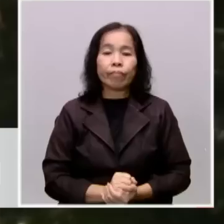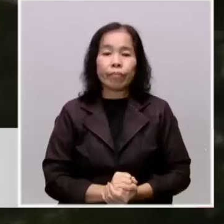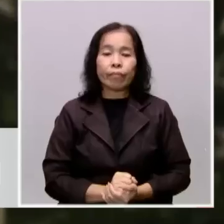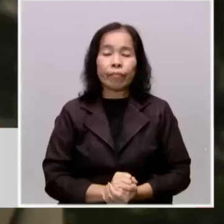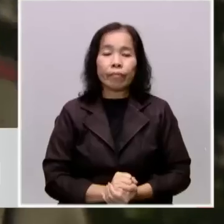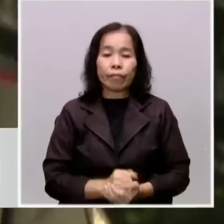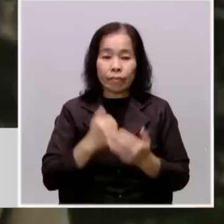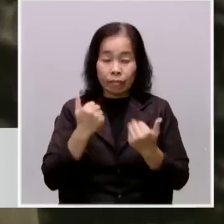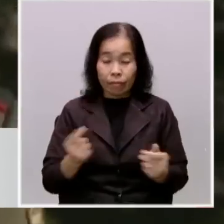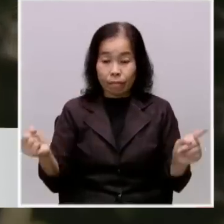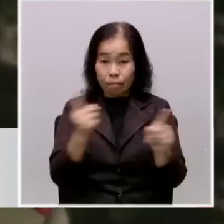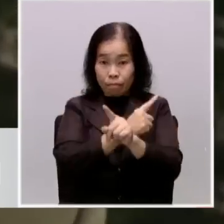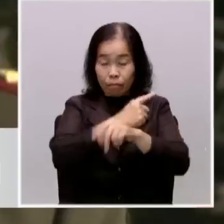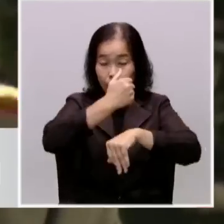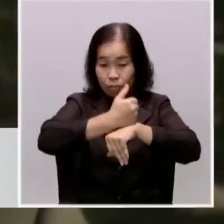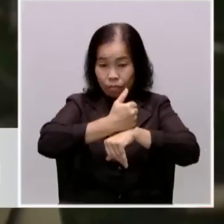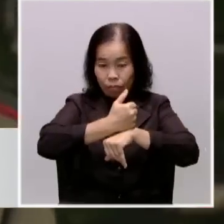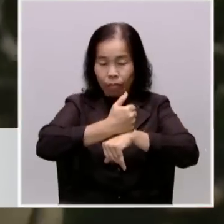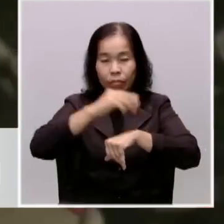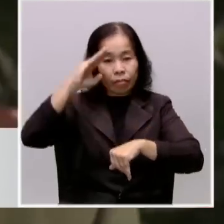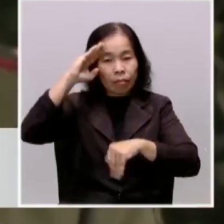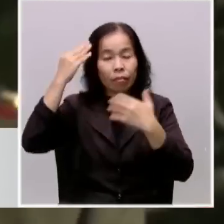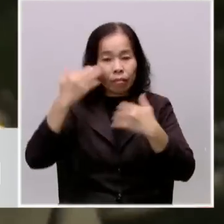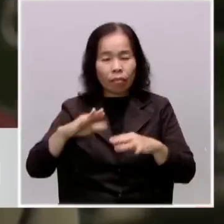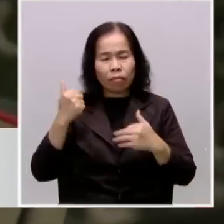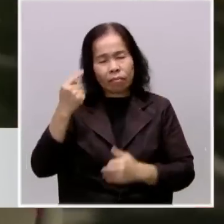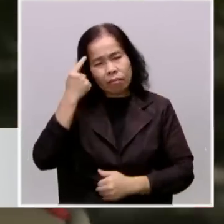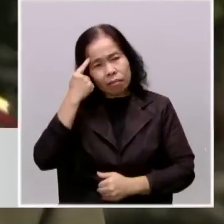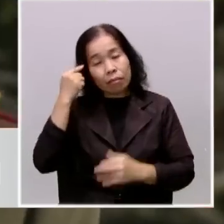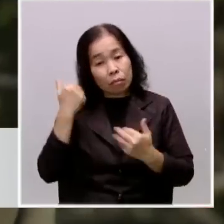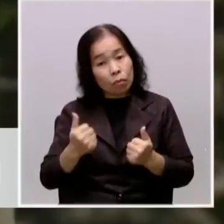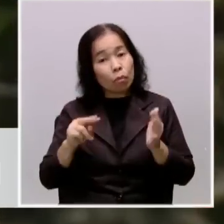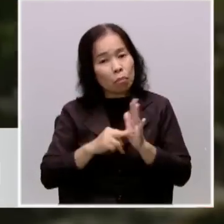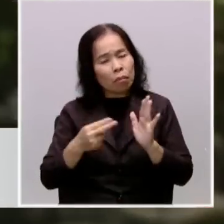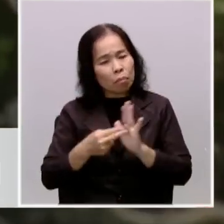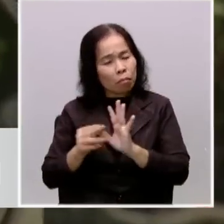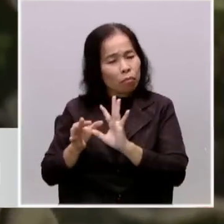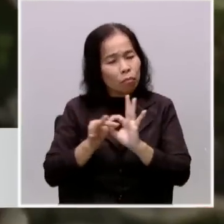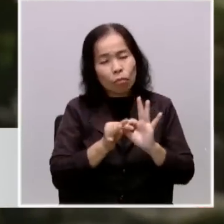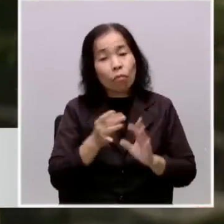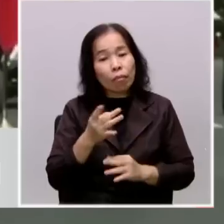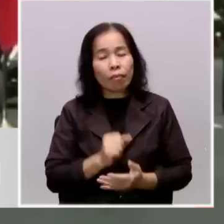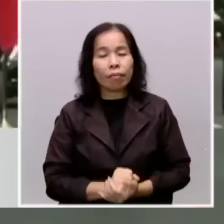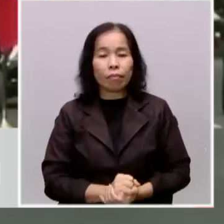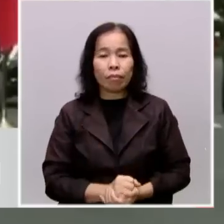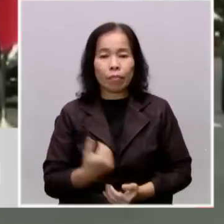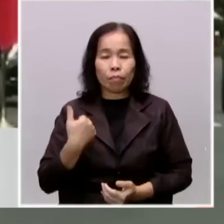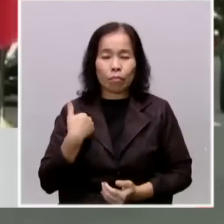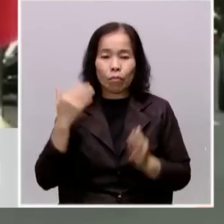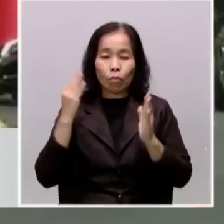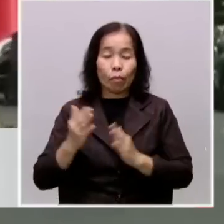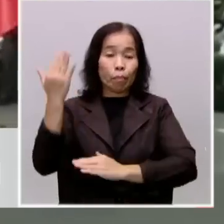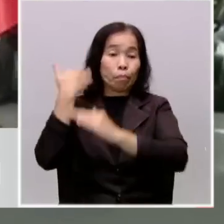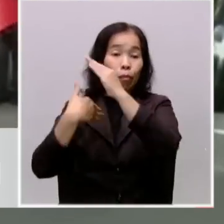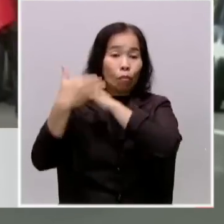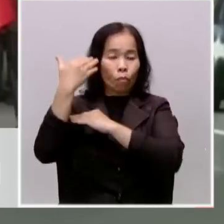น่นอนค่ะพอเปลี่ยนตัวผู้นำทัพนะคะก็ทำให้มีการวิเคราะห์ต่างๆนานาว่าเรื่องนี้มันสะท้อนอะไรบ้างนิโคลายมิโตรคินนักประวัติศาสตร์